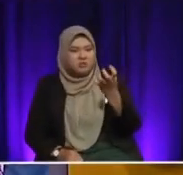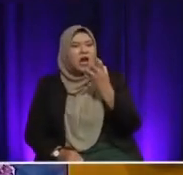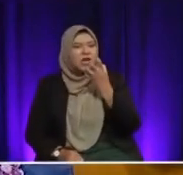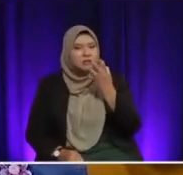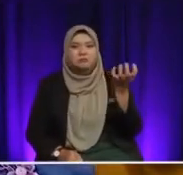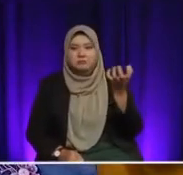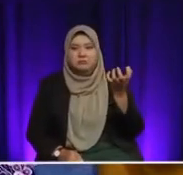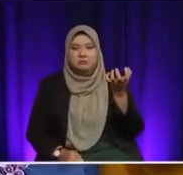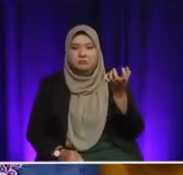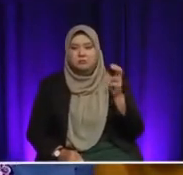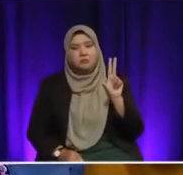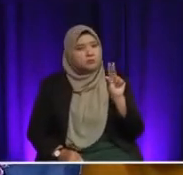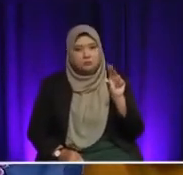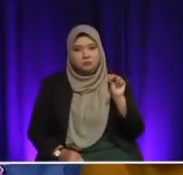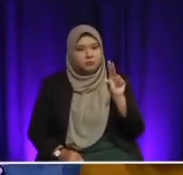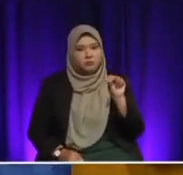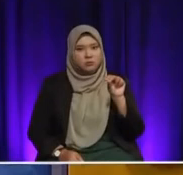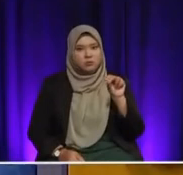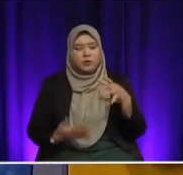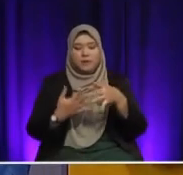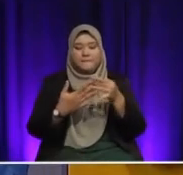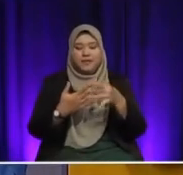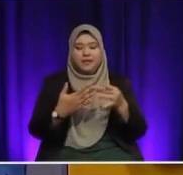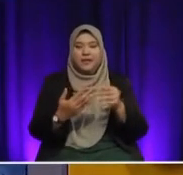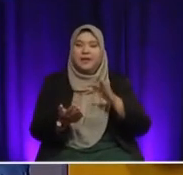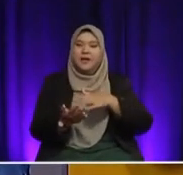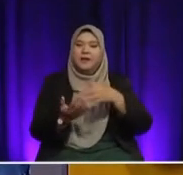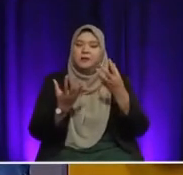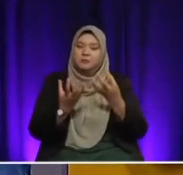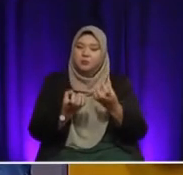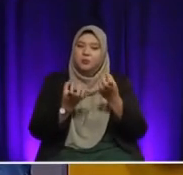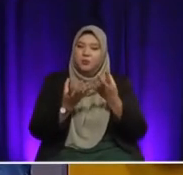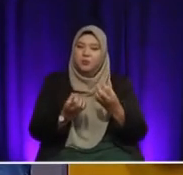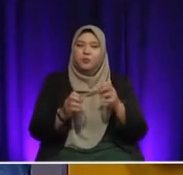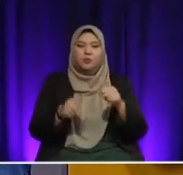berperisa. Okey, ini untuk semua ni adalah